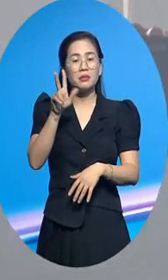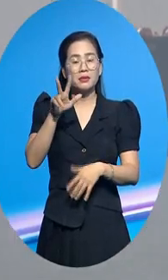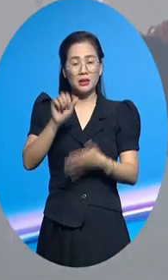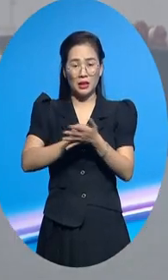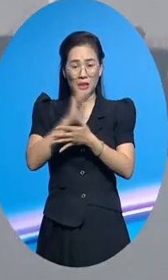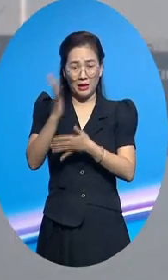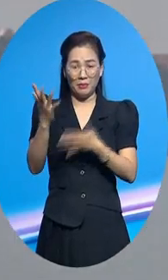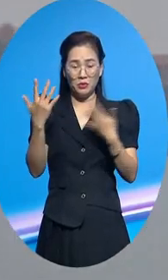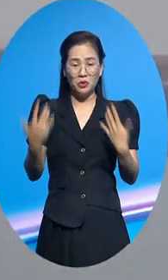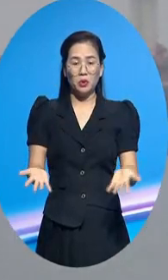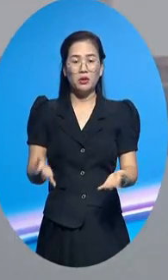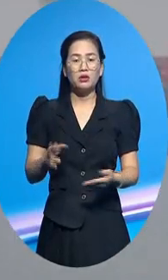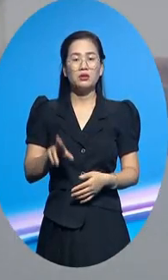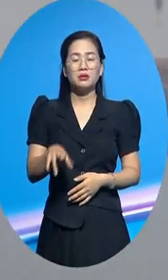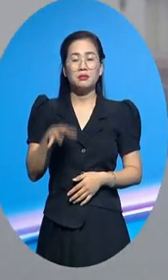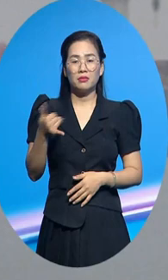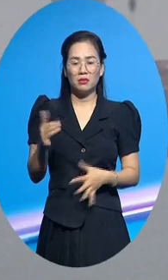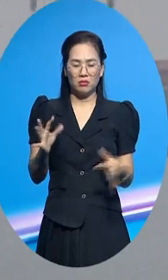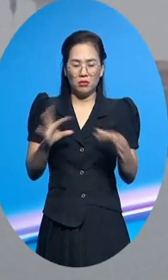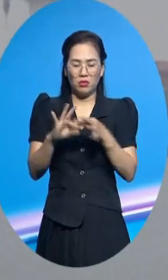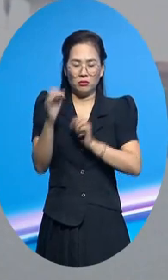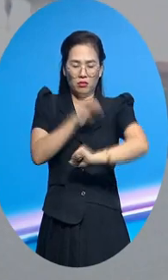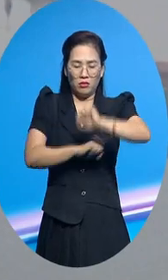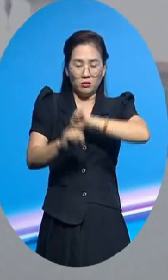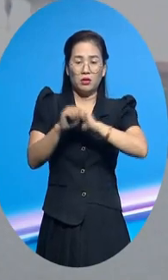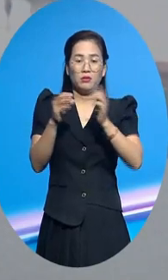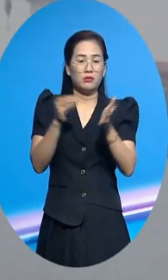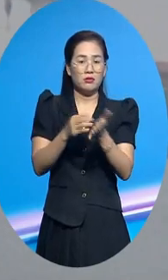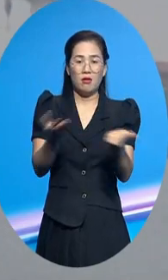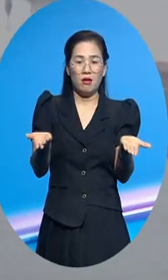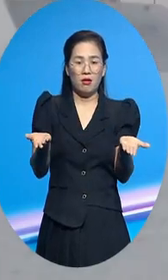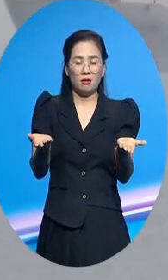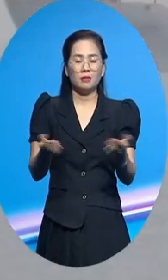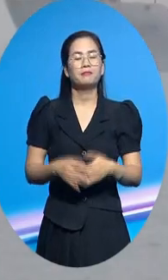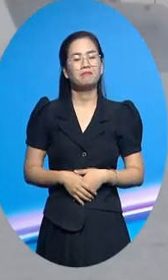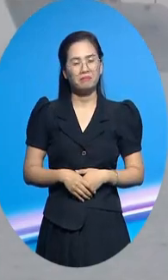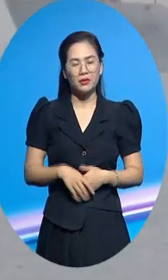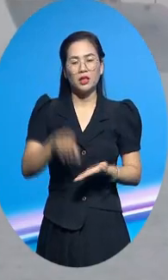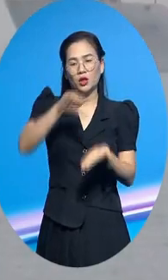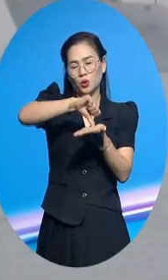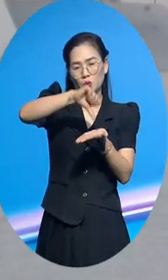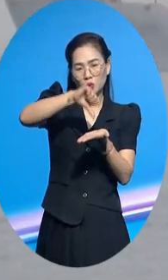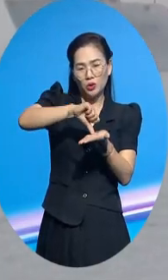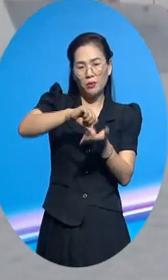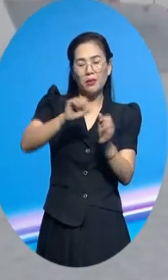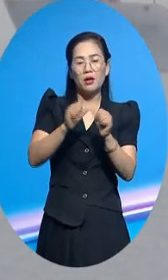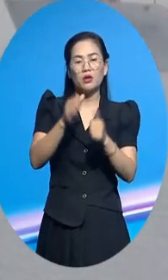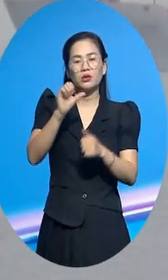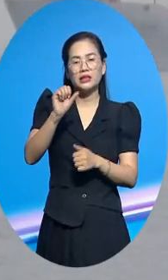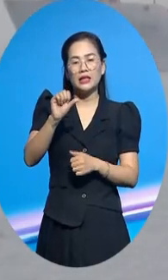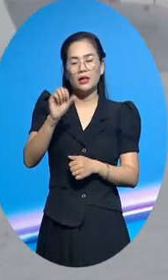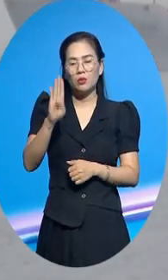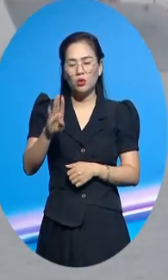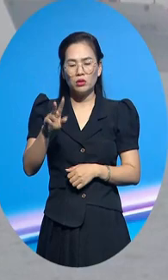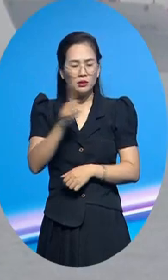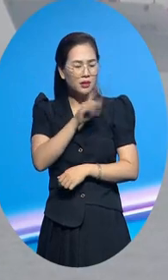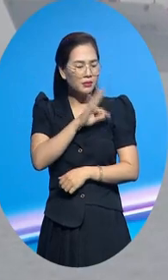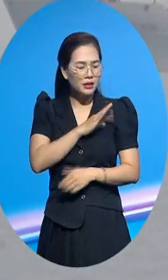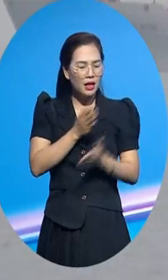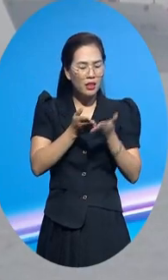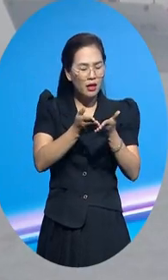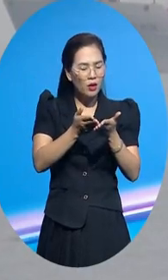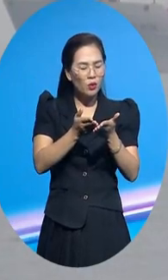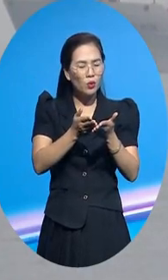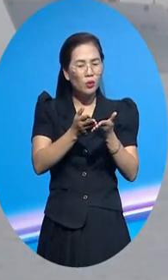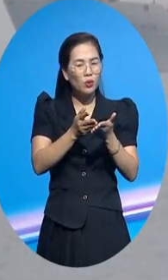này vẫn chưa dẫn đến việc nối lại hoạt động trên hành lang này. Ngoài ra, Trung tâm Điều phối chung ở Istanbul đã không kiểm tra các tàu muốn nhập